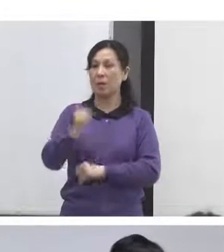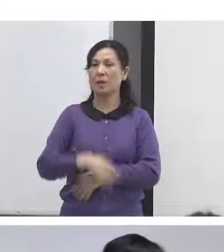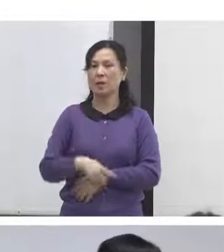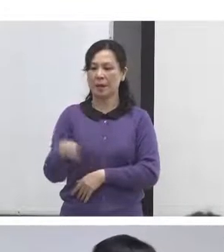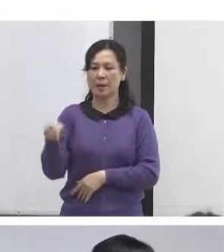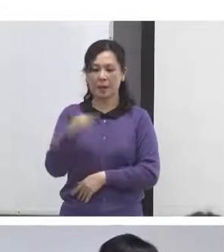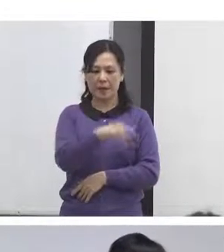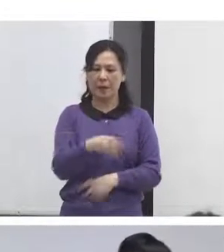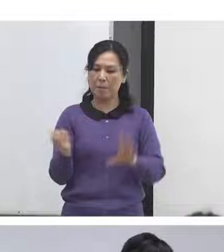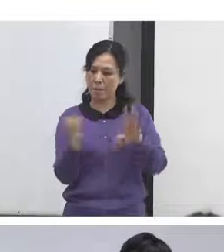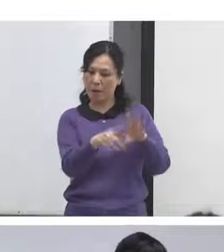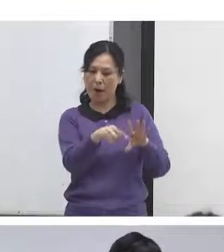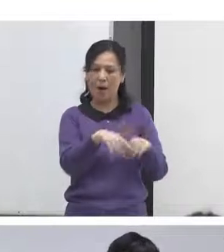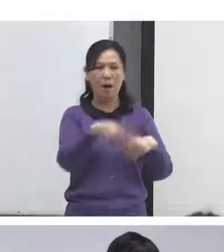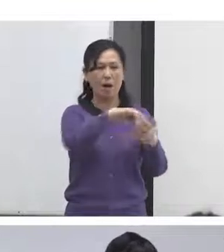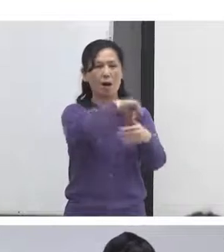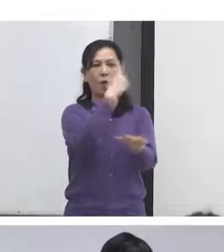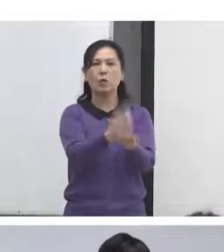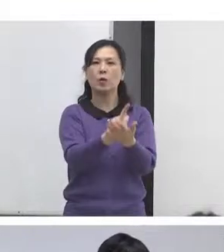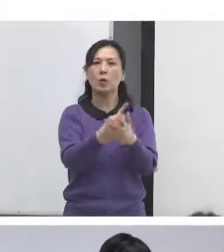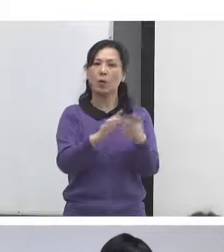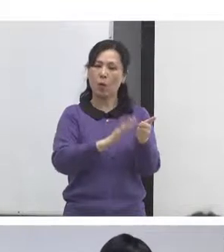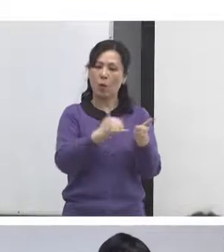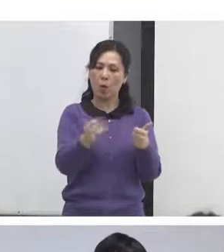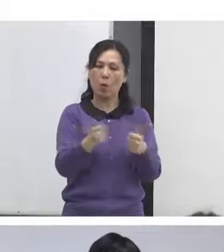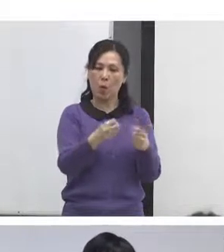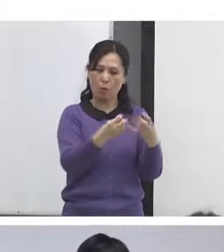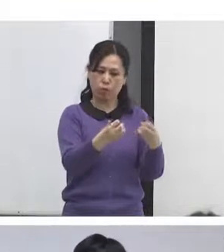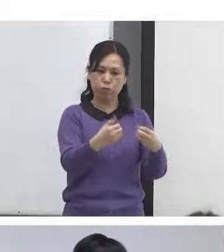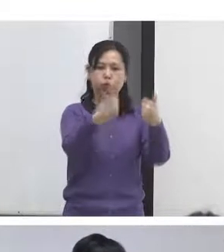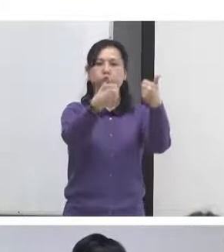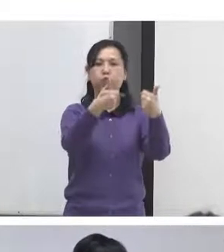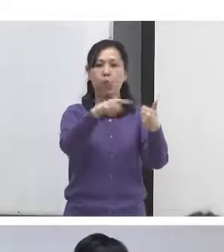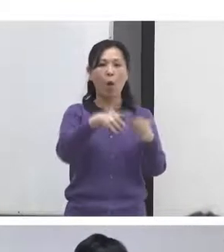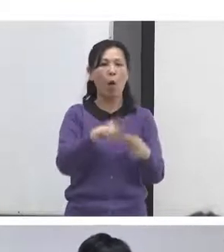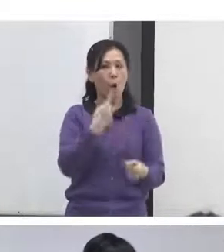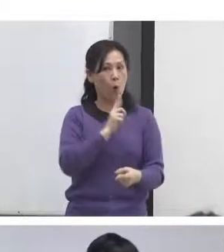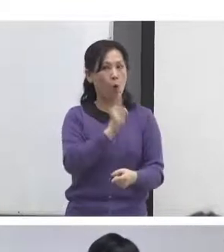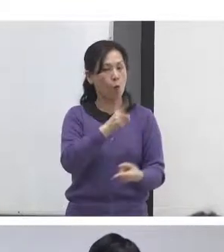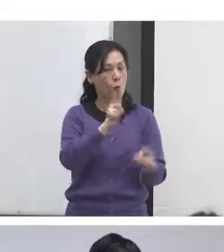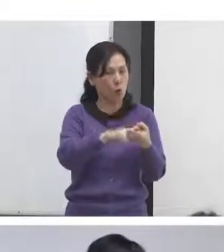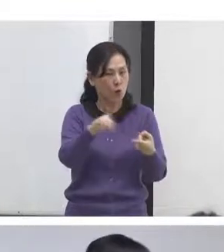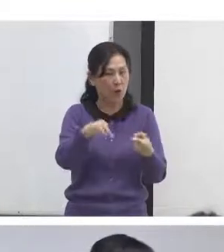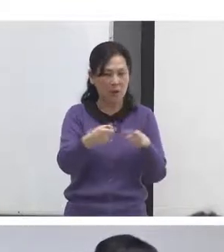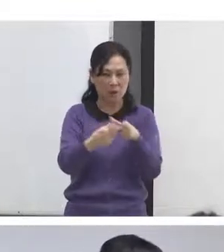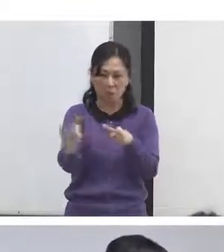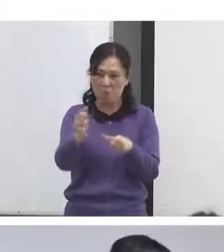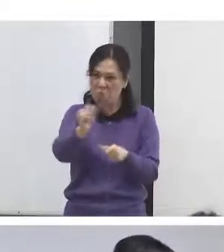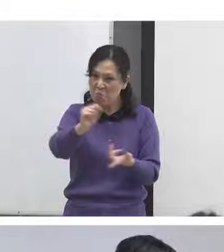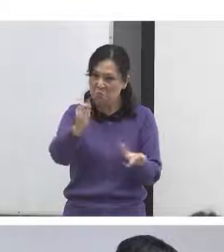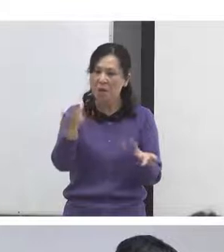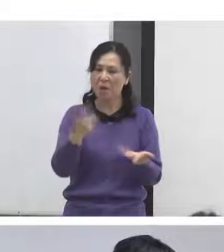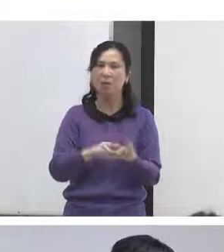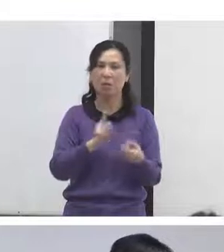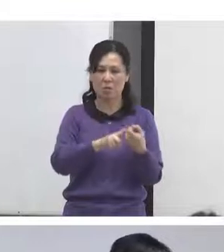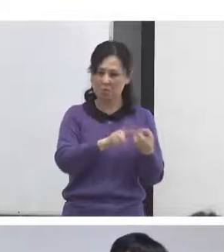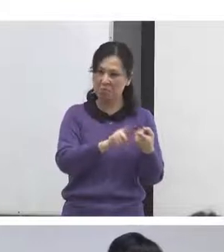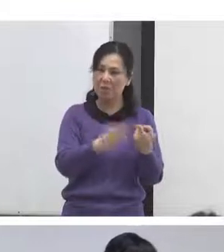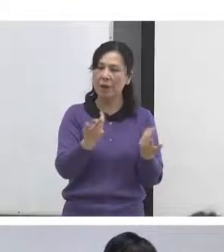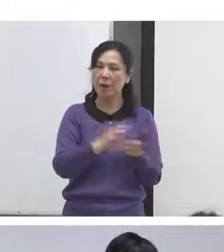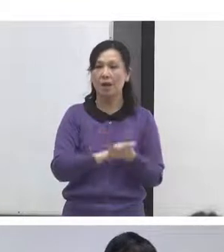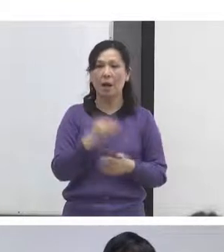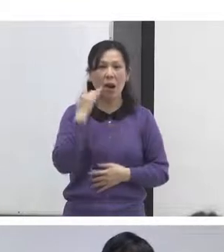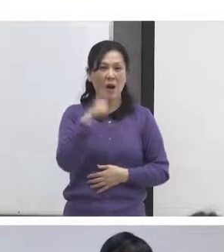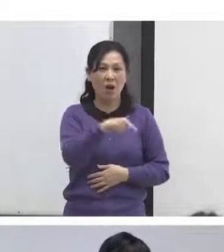面，然后要全体委员都一致有共识。哎，你讲的有道理，这个东西不应该给。所以，如果他